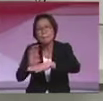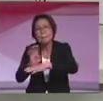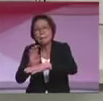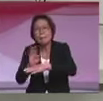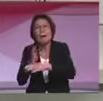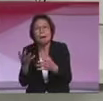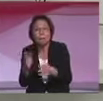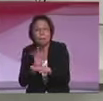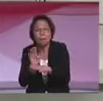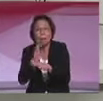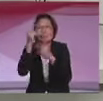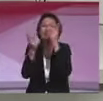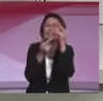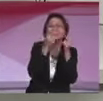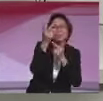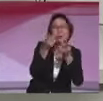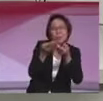beberapa aktiviti pelancongan.